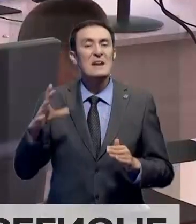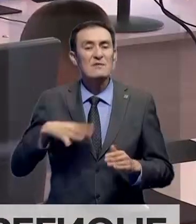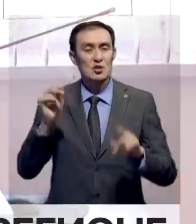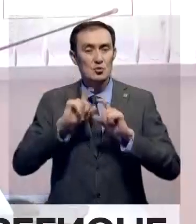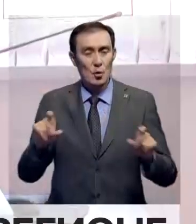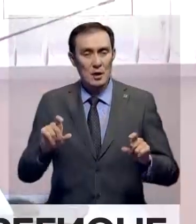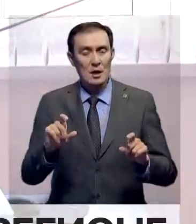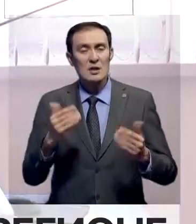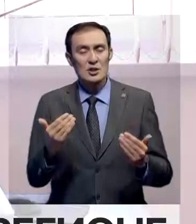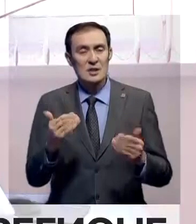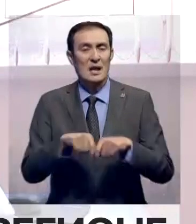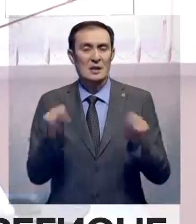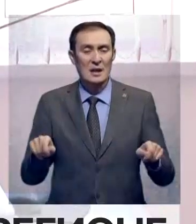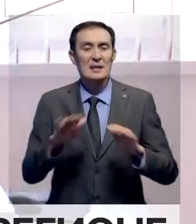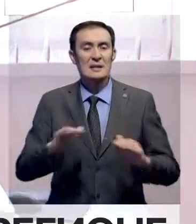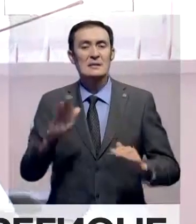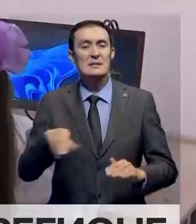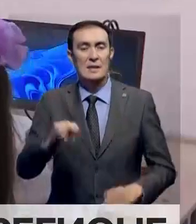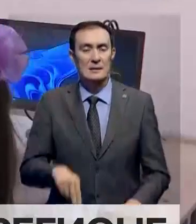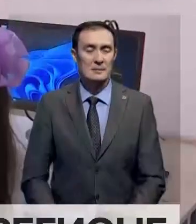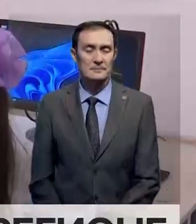школы Разместили детский сад